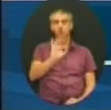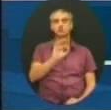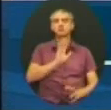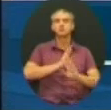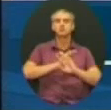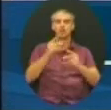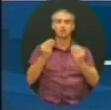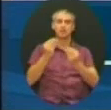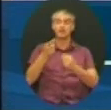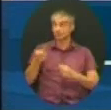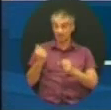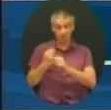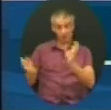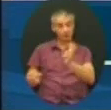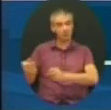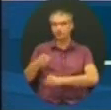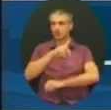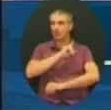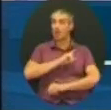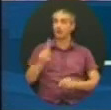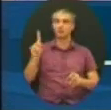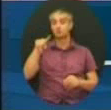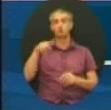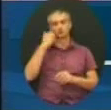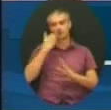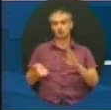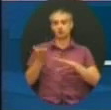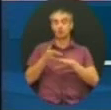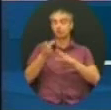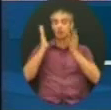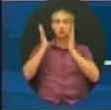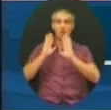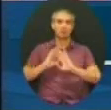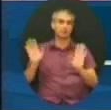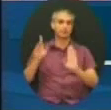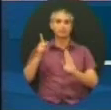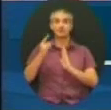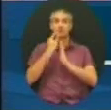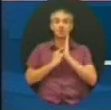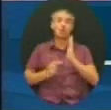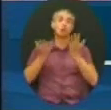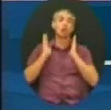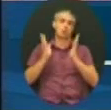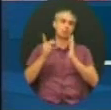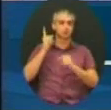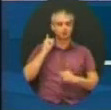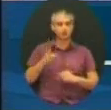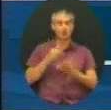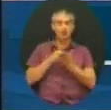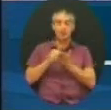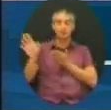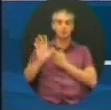זה דבר פסול וחבל שהוא עלה לחיים שלנו. זה היום ונורא. זה חוק היום ונורא שצריך לדחות